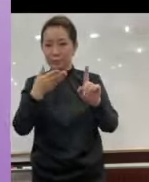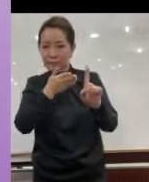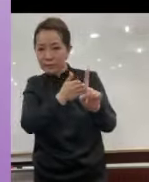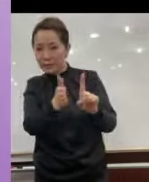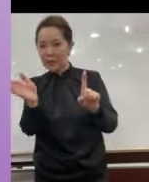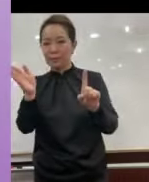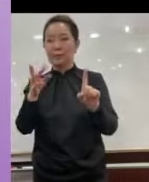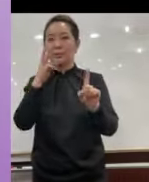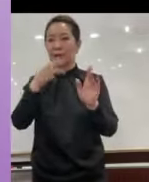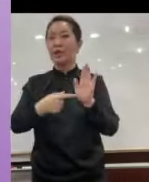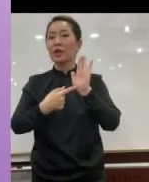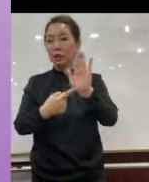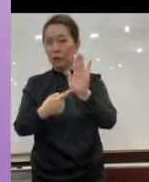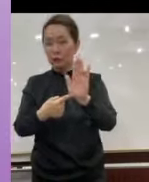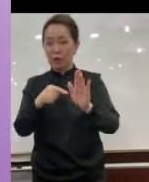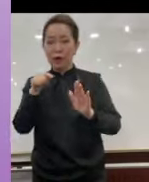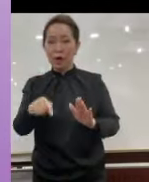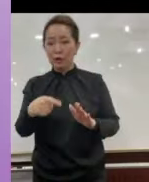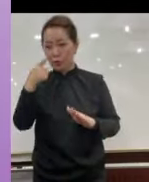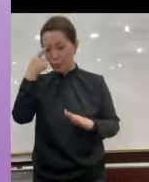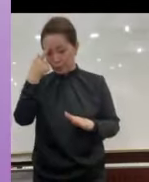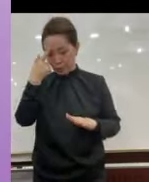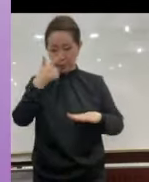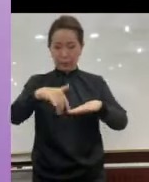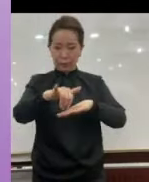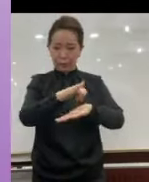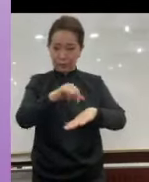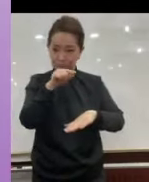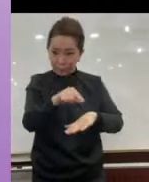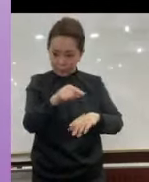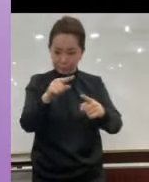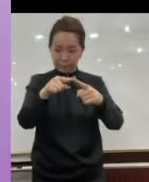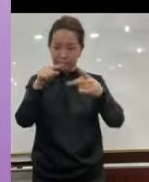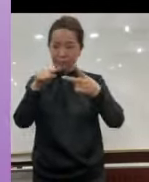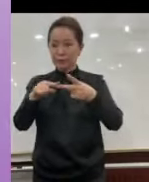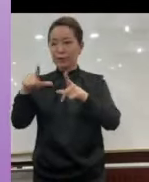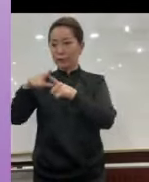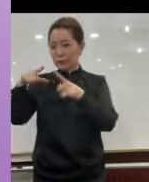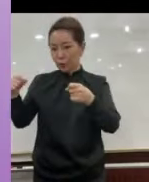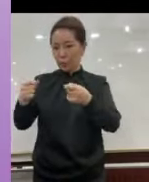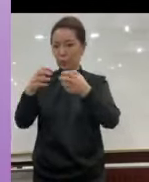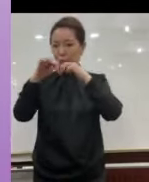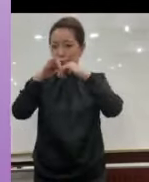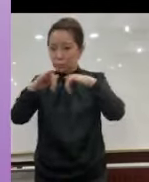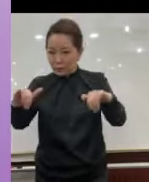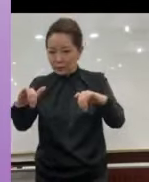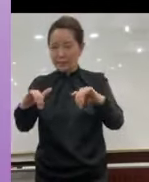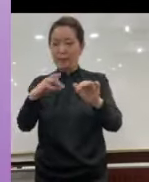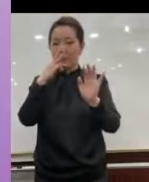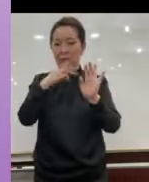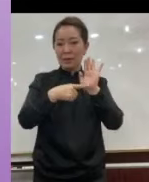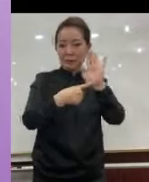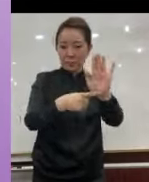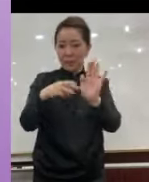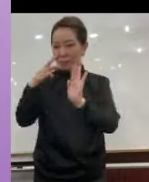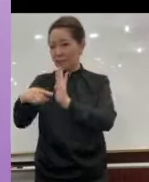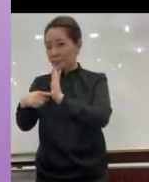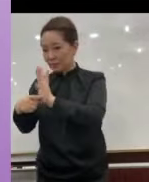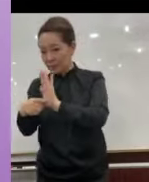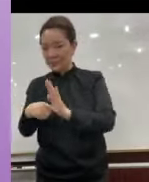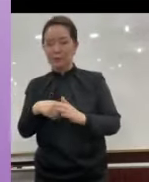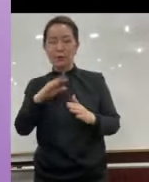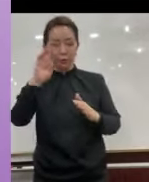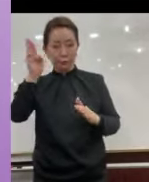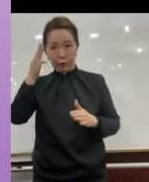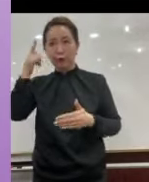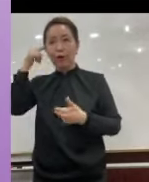цацах учраас энэ удаад бол Монгол болон Япон хэлийг тус тусад нь одоо салгаж мэдээлэл өгөх учраас та бүхэнд бол ойлгомжтой байх